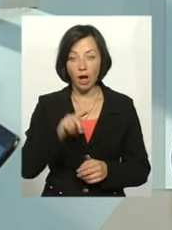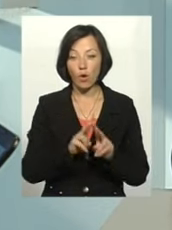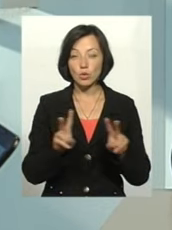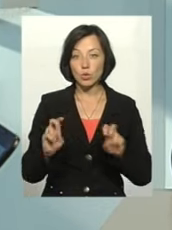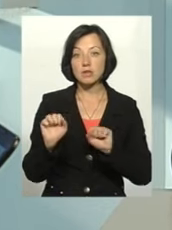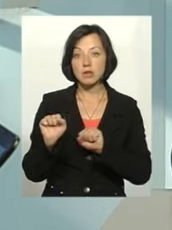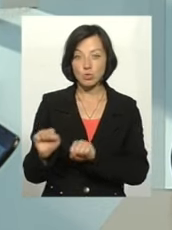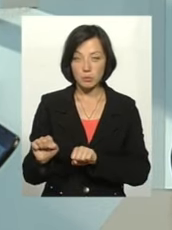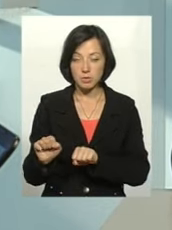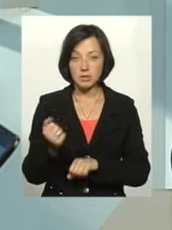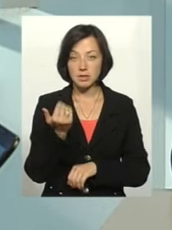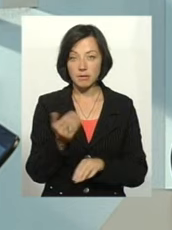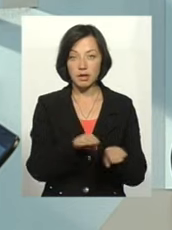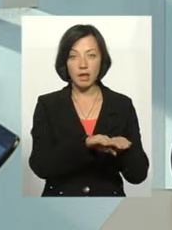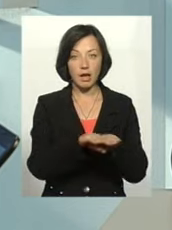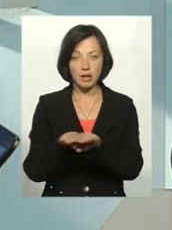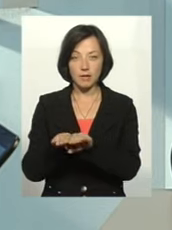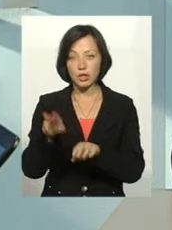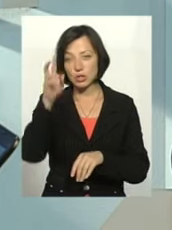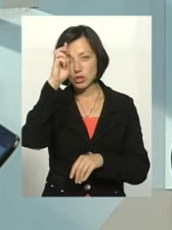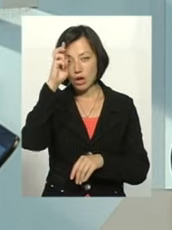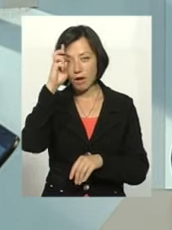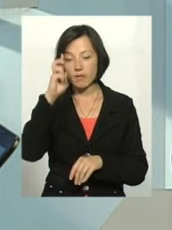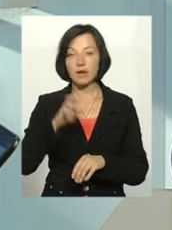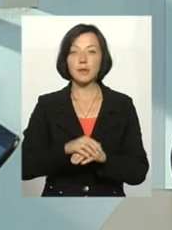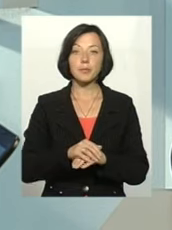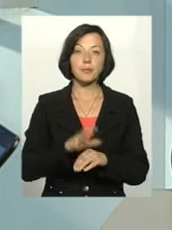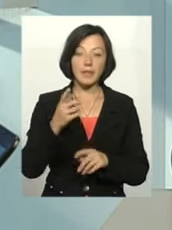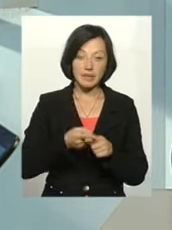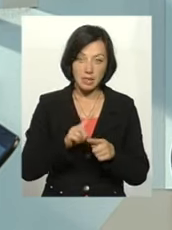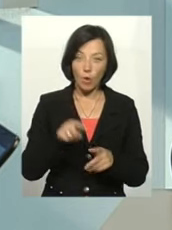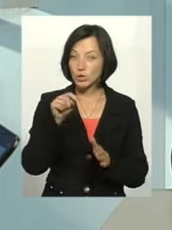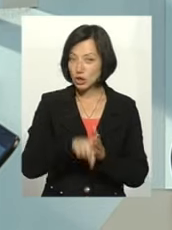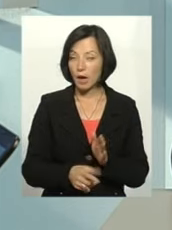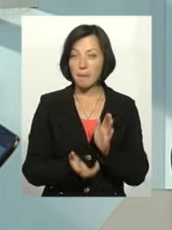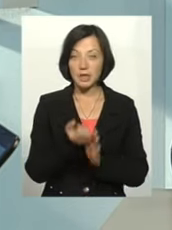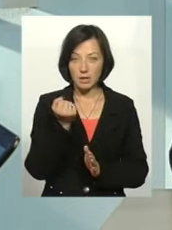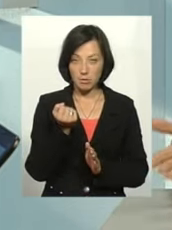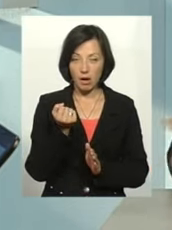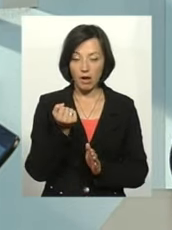хтось вступиться на рівні держави, тобто це означає і підтримка